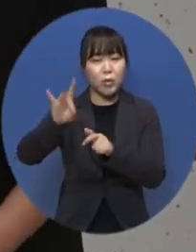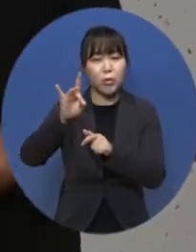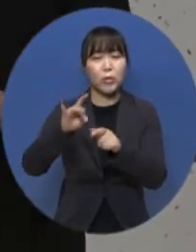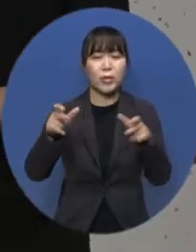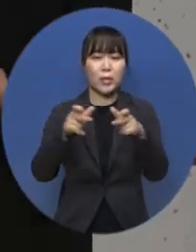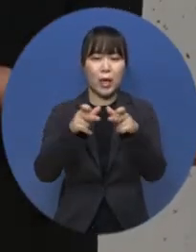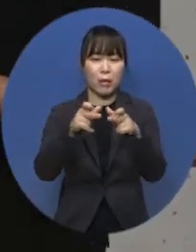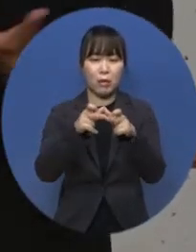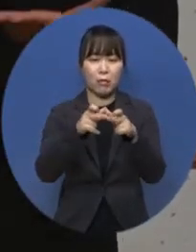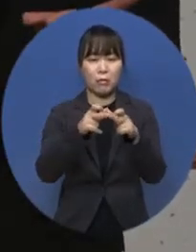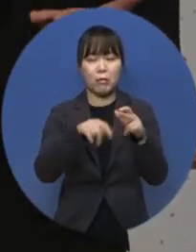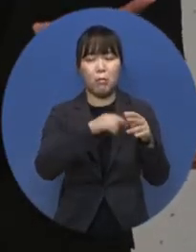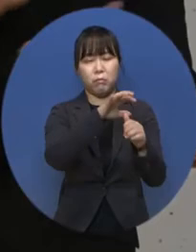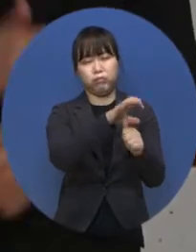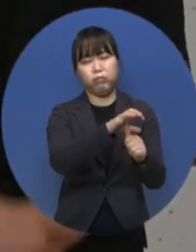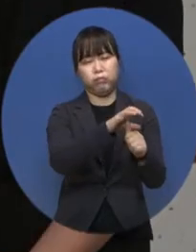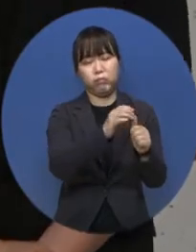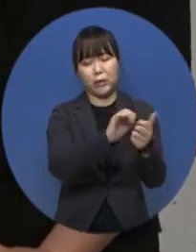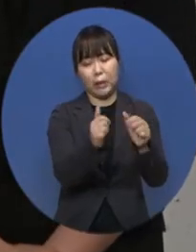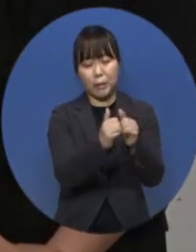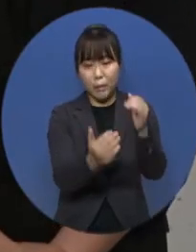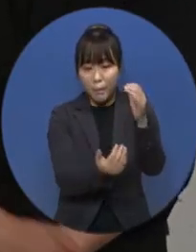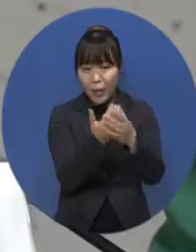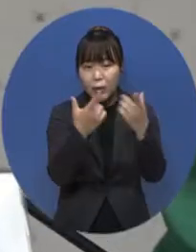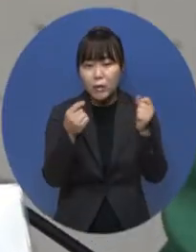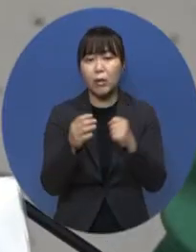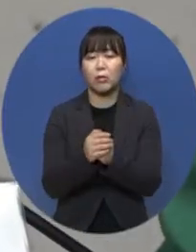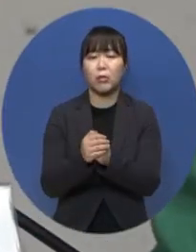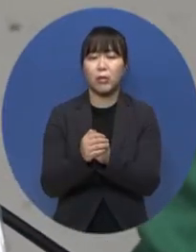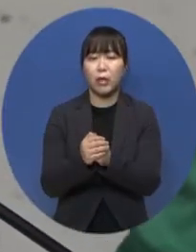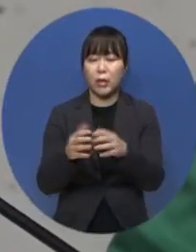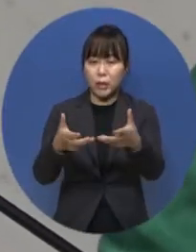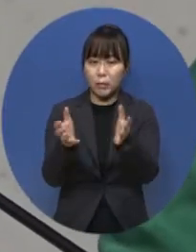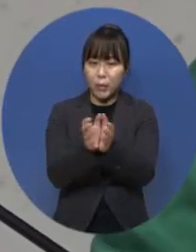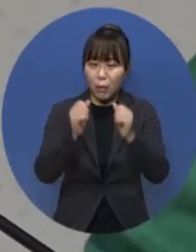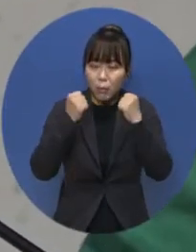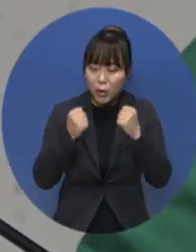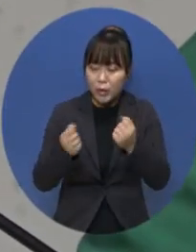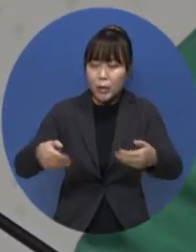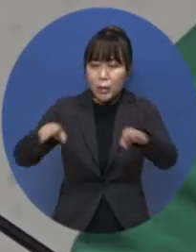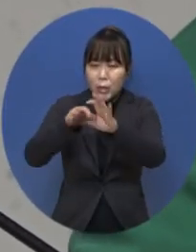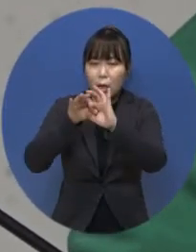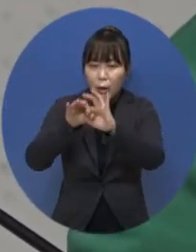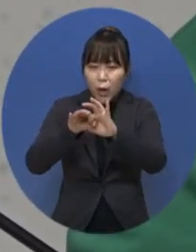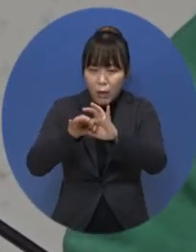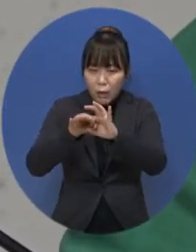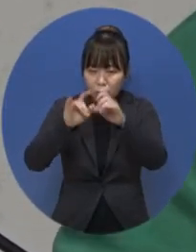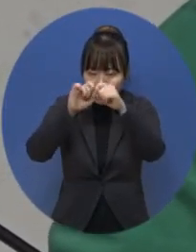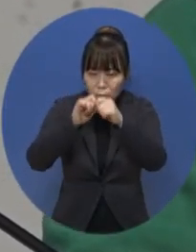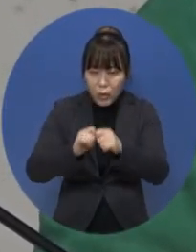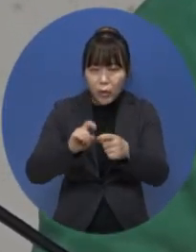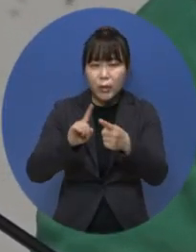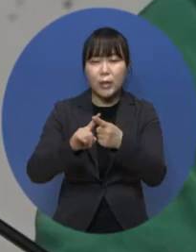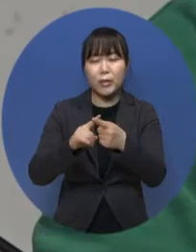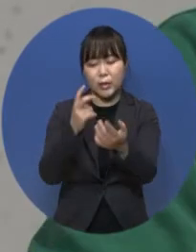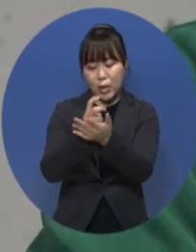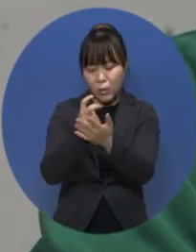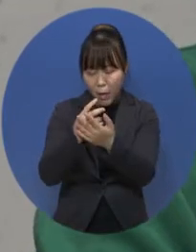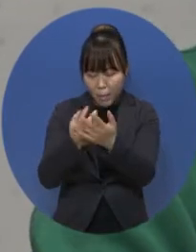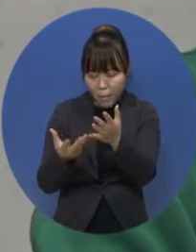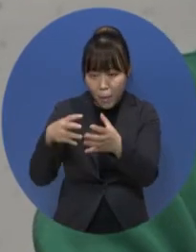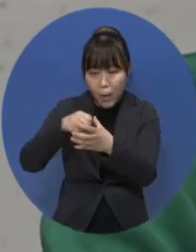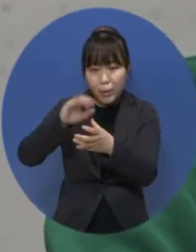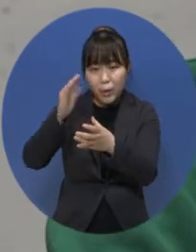자가격리 사망자 발생, 병원 등 집단 거주시설 등의 구체적 경험들이 제도에 반영되고